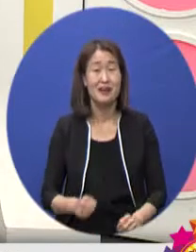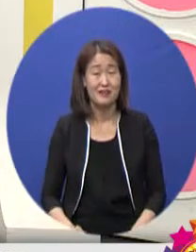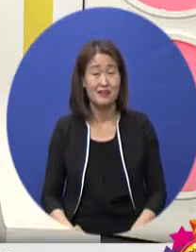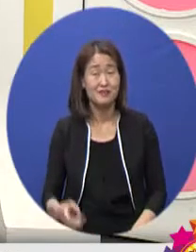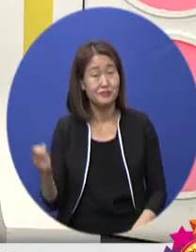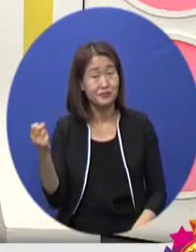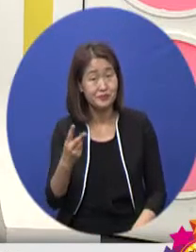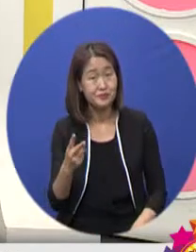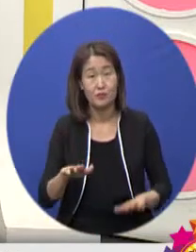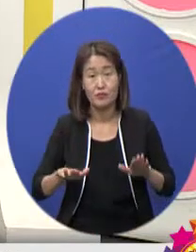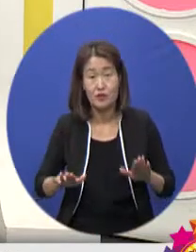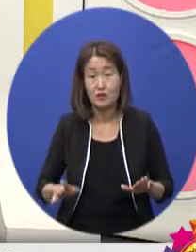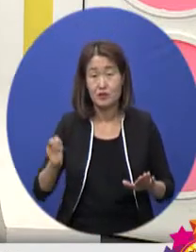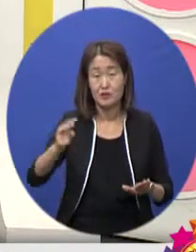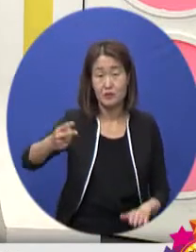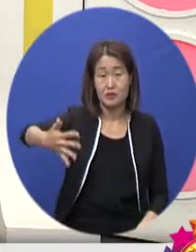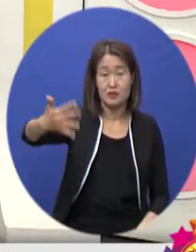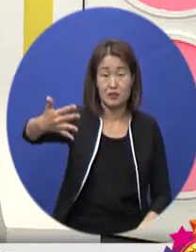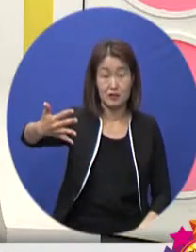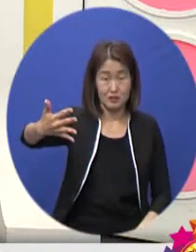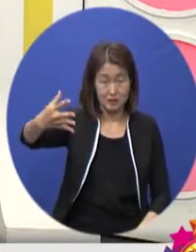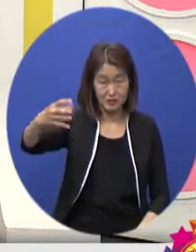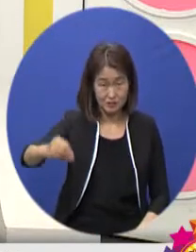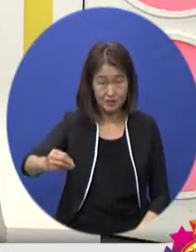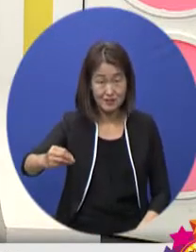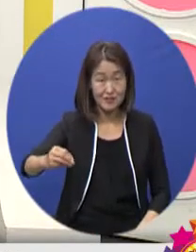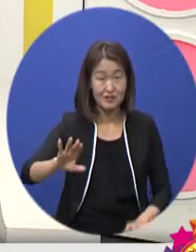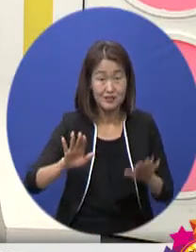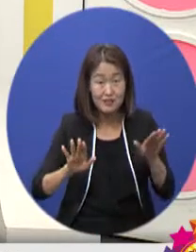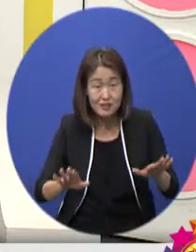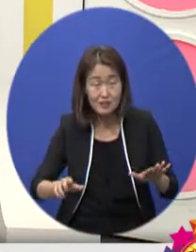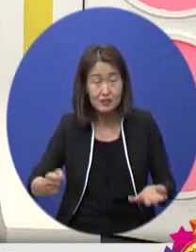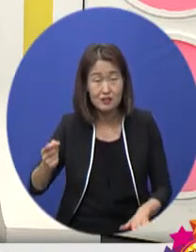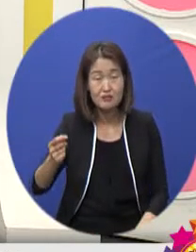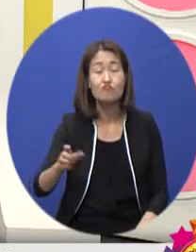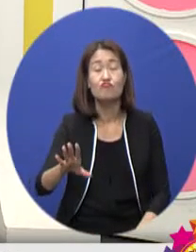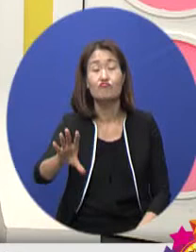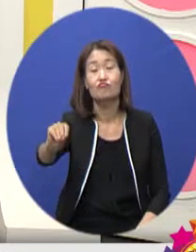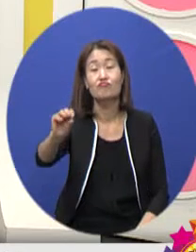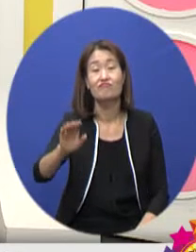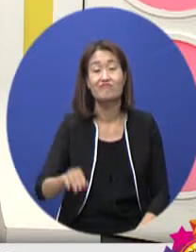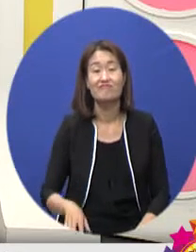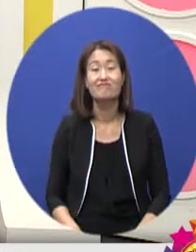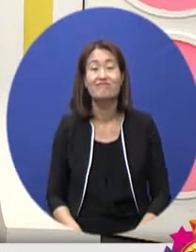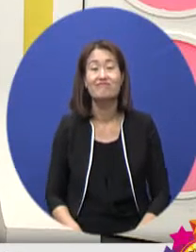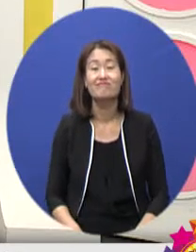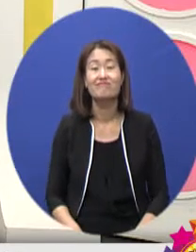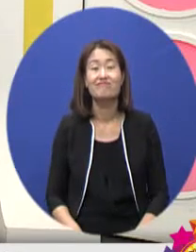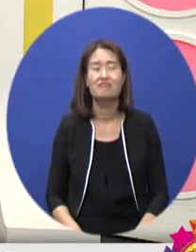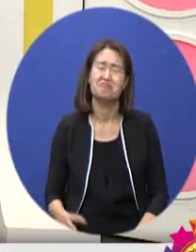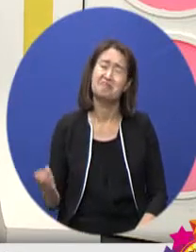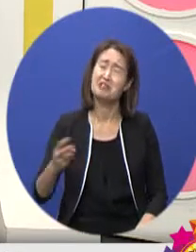아버님, 지금 네. TV 켜놓으시진 않으셨죠? TV 끄셔요. 네. 네.